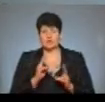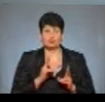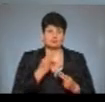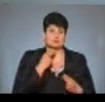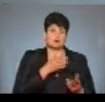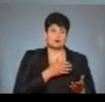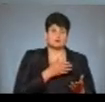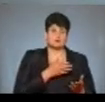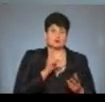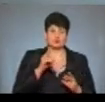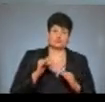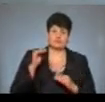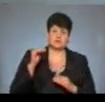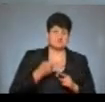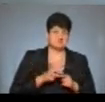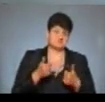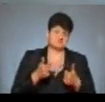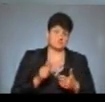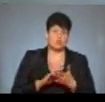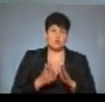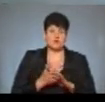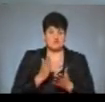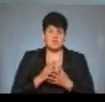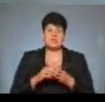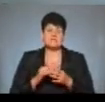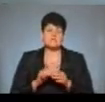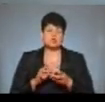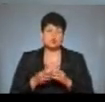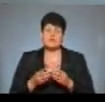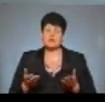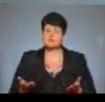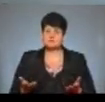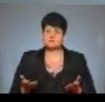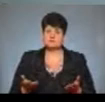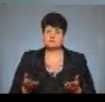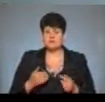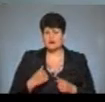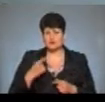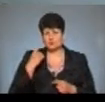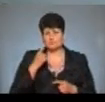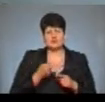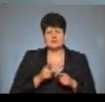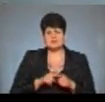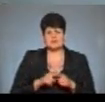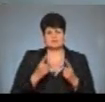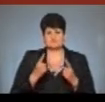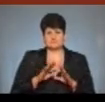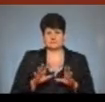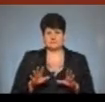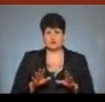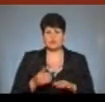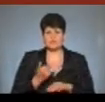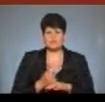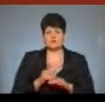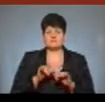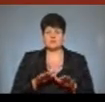і ліпше. Хто вище був, це нормальні умови і є результат. Тому тут не... я думаю, що це не суттєво. Головне, щоб